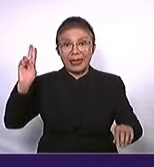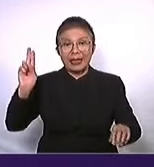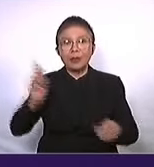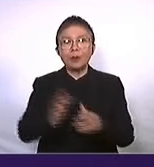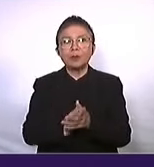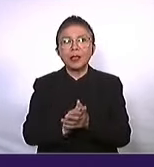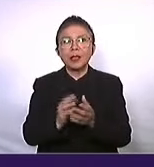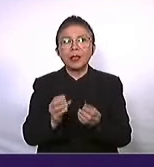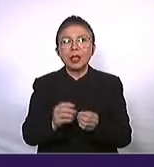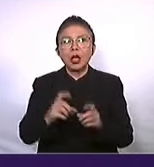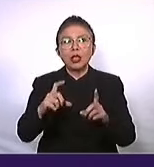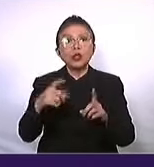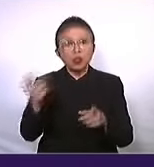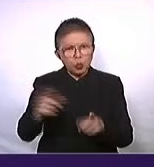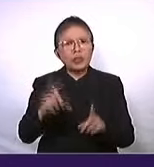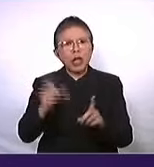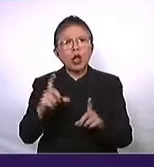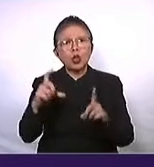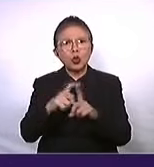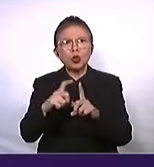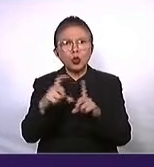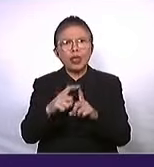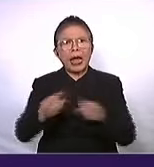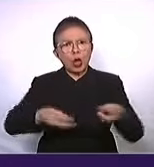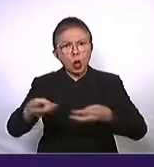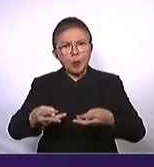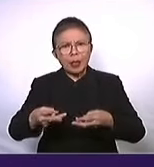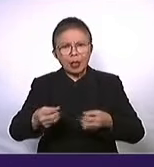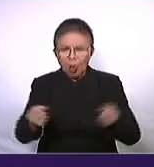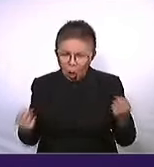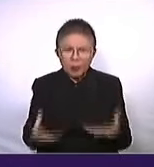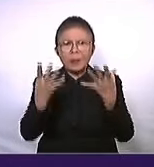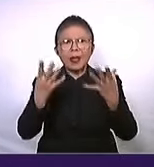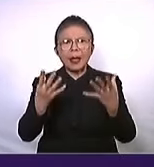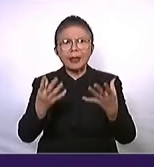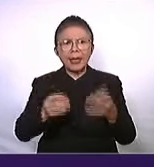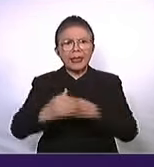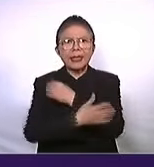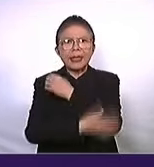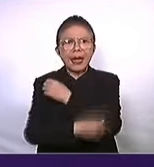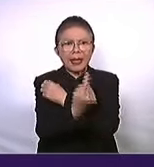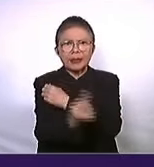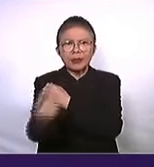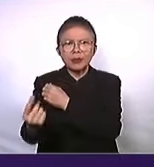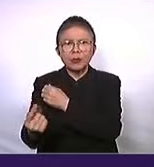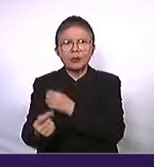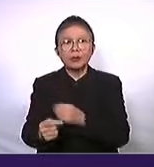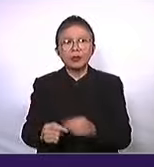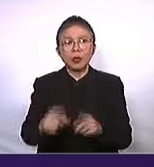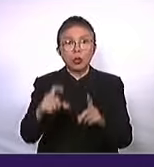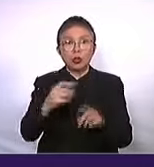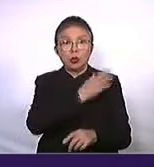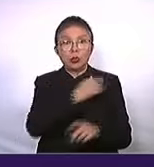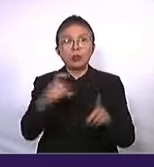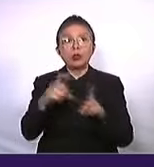itu adalah duta ekonomi. Optimalkan diplomasi ekonomi dengan negara-negara lain.